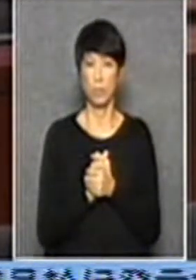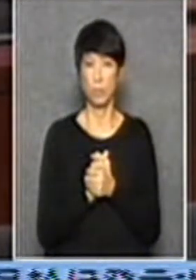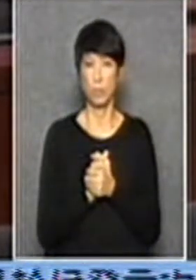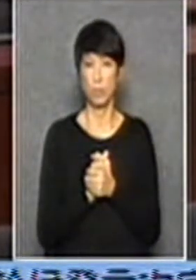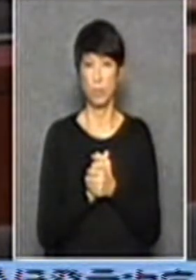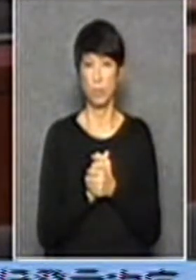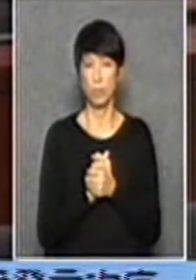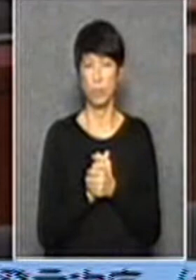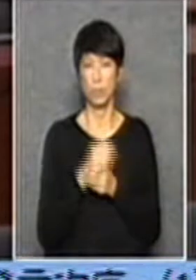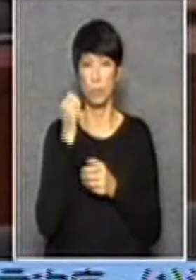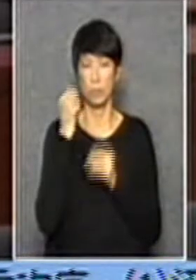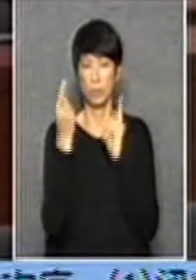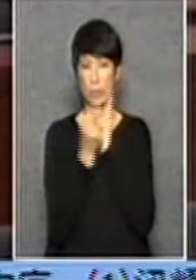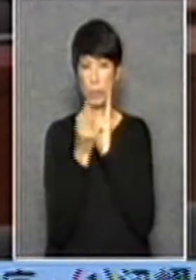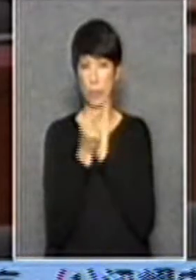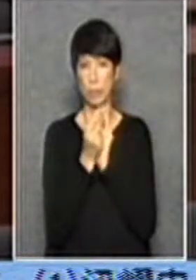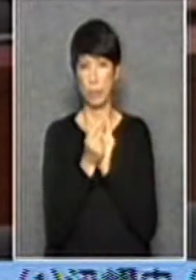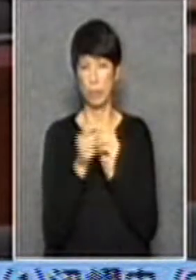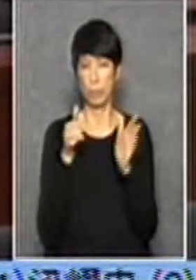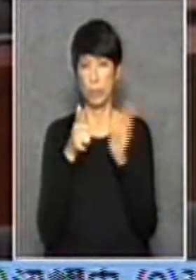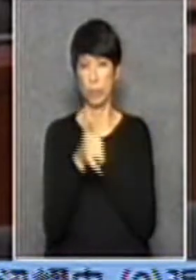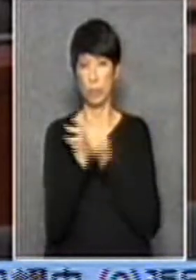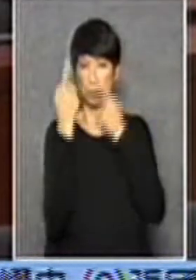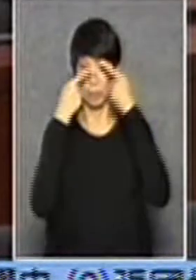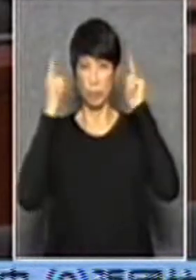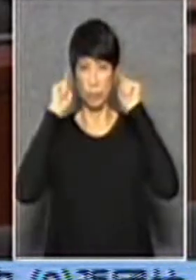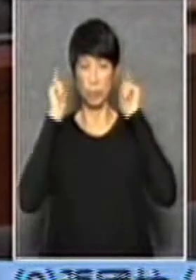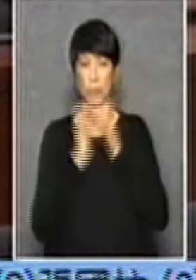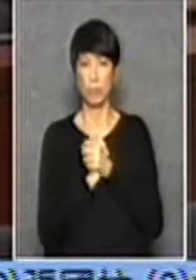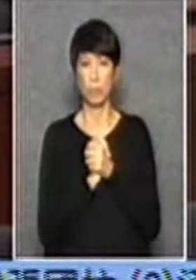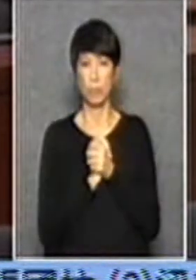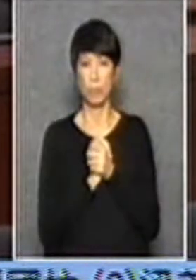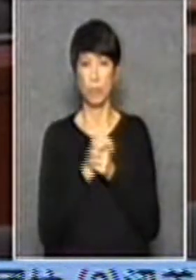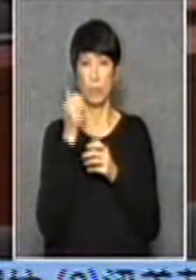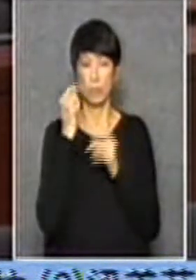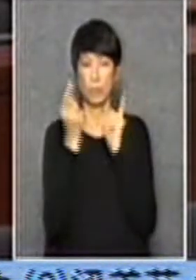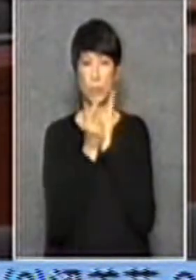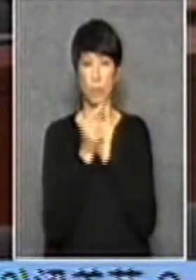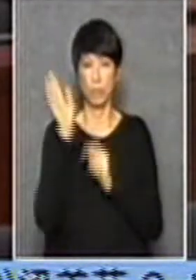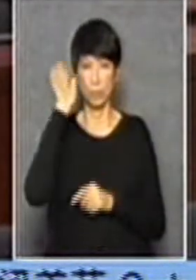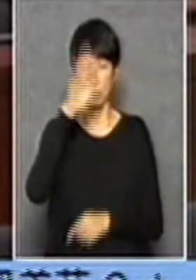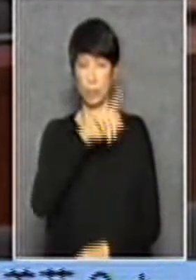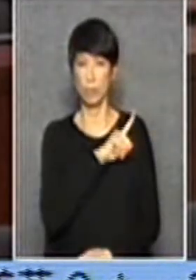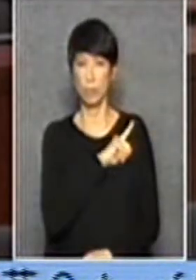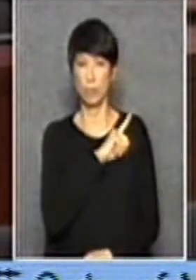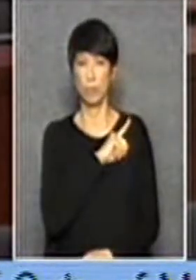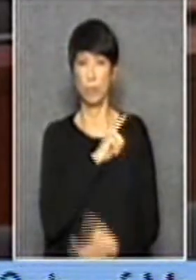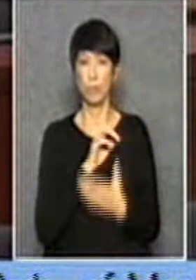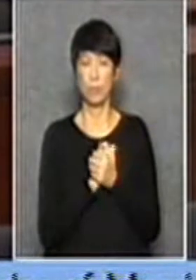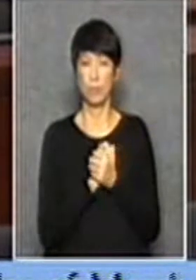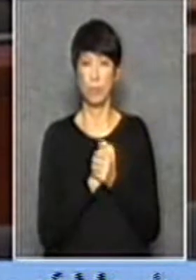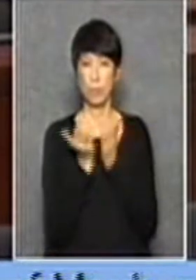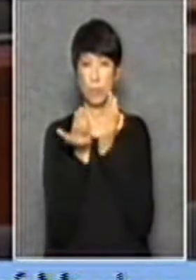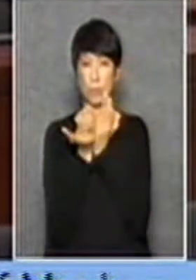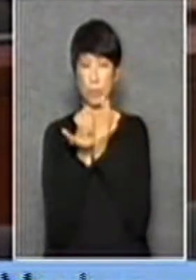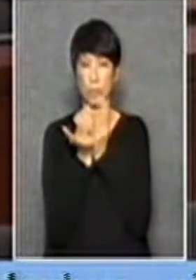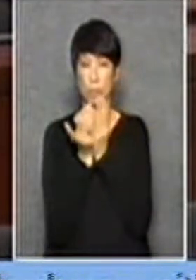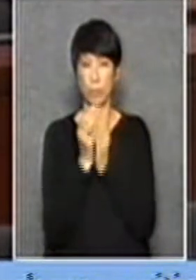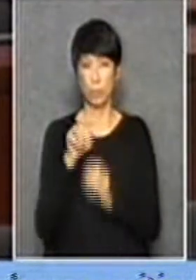他們要面對入大學，面對將來自己居住的問